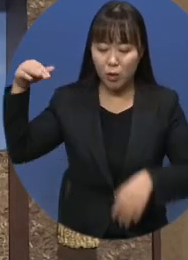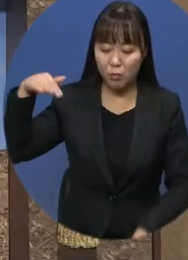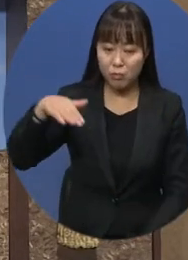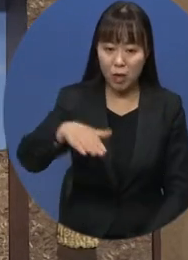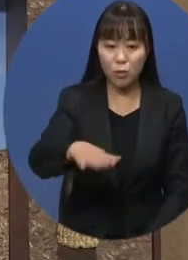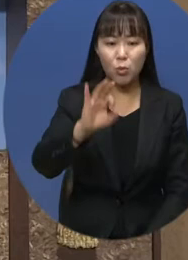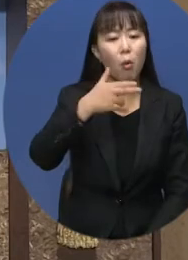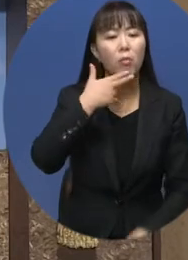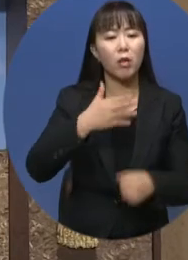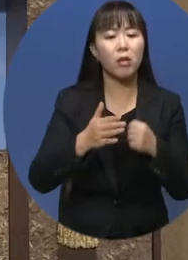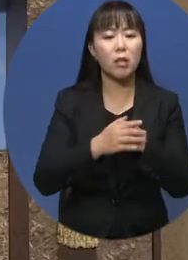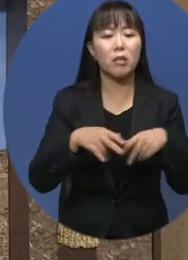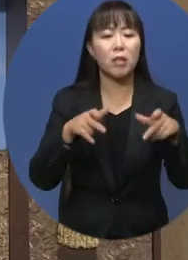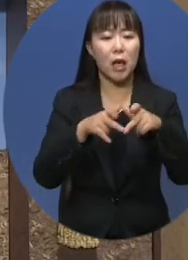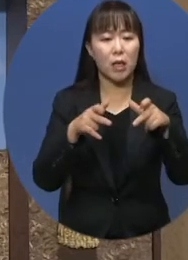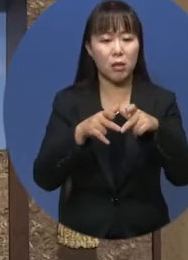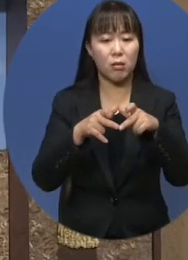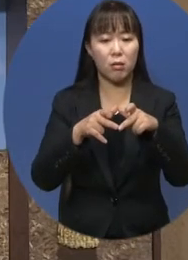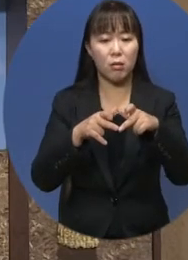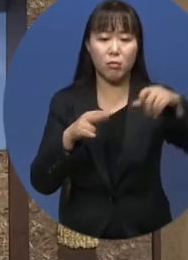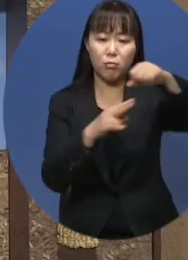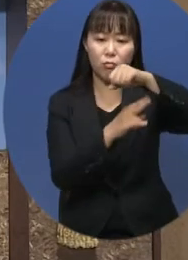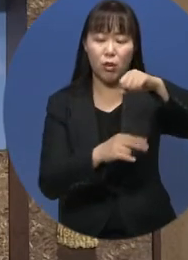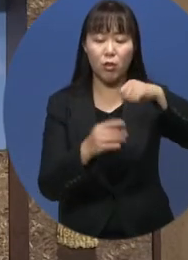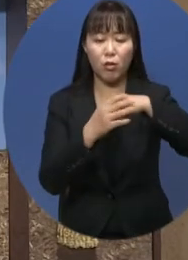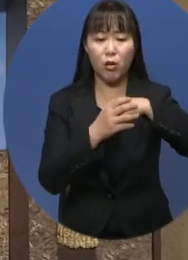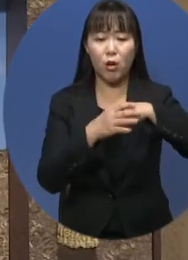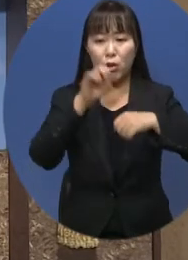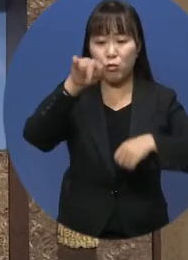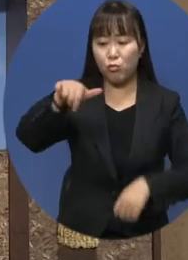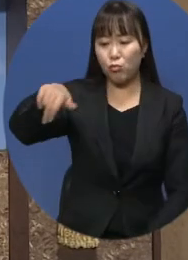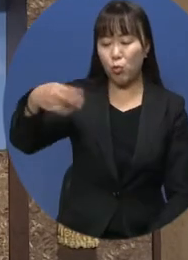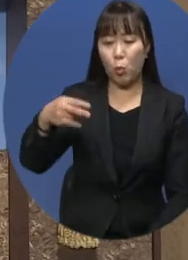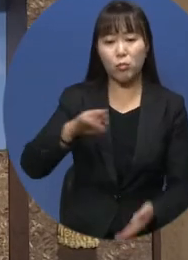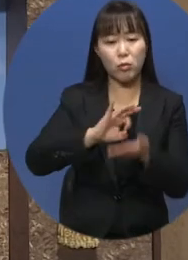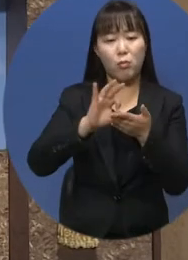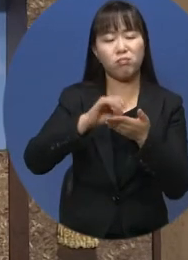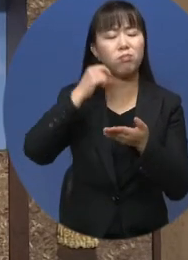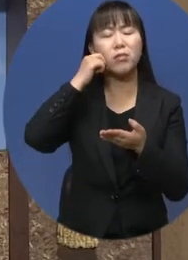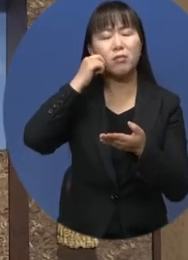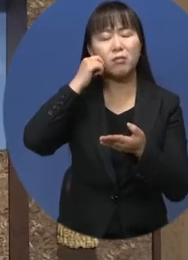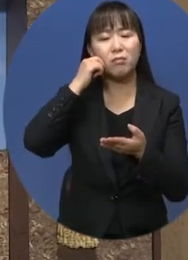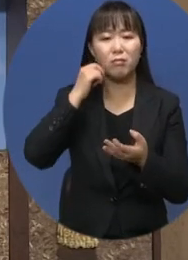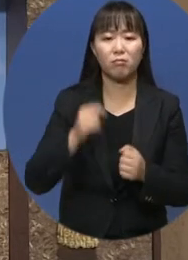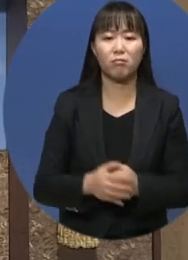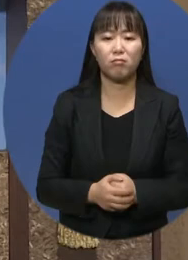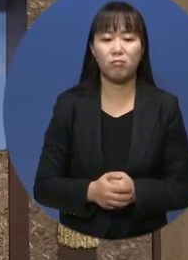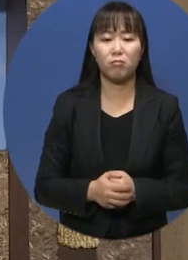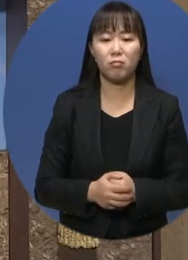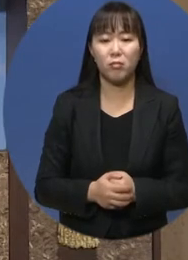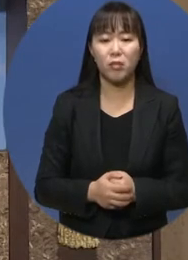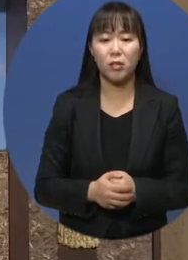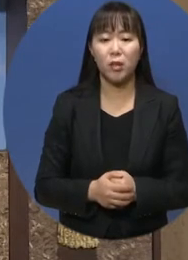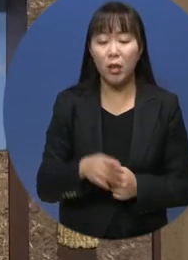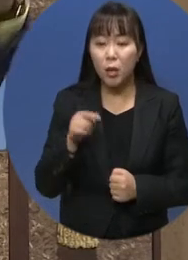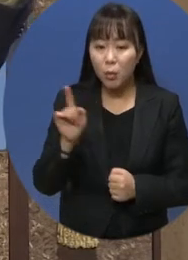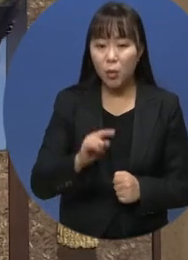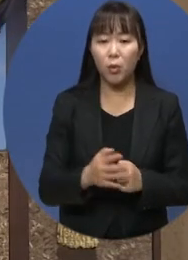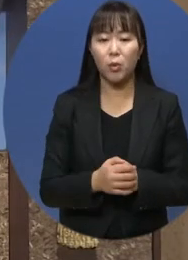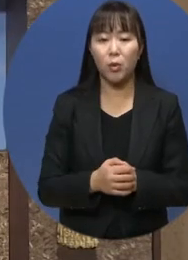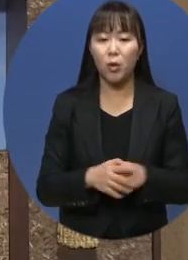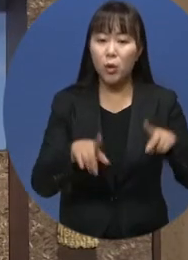당시 돈이 없다고 장애인들이 육교를 이용할 수 있게 못해 났어요 내 그 육교가